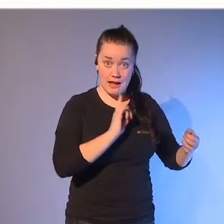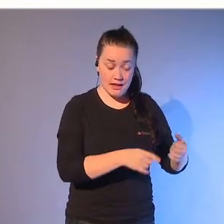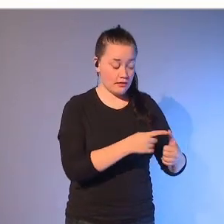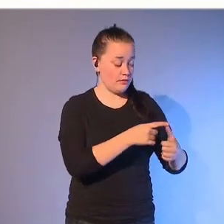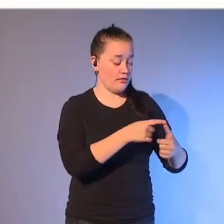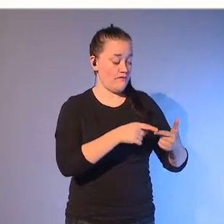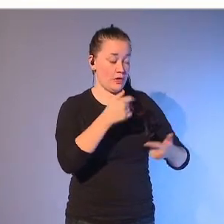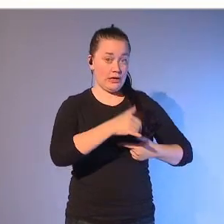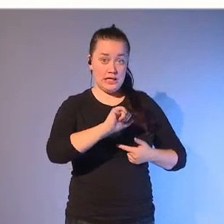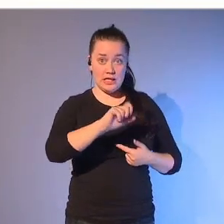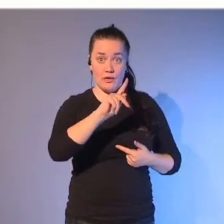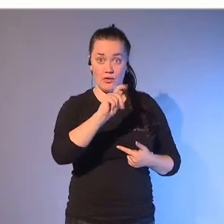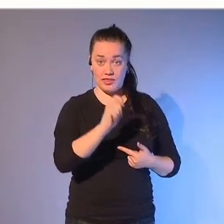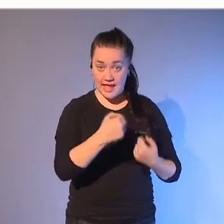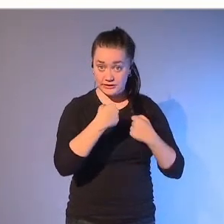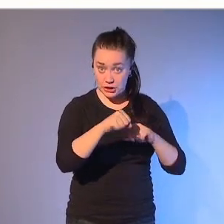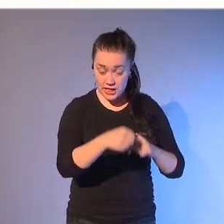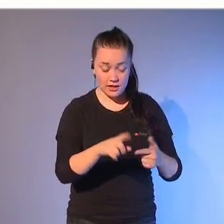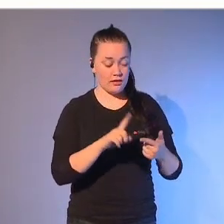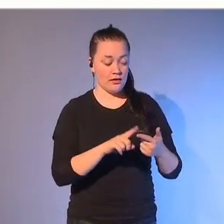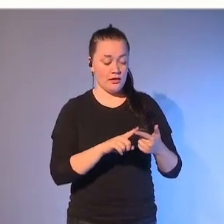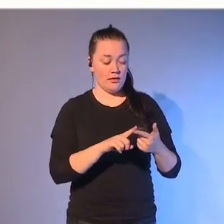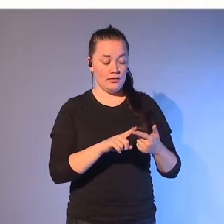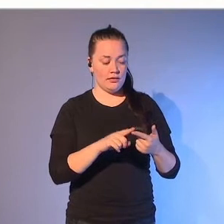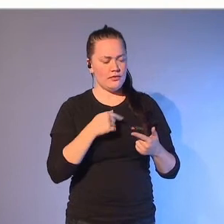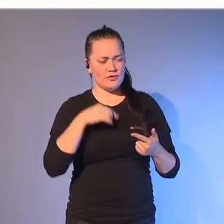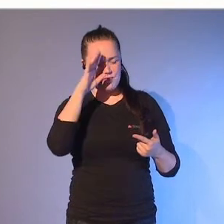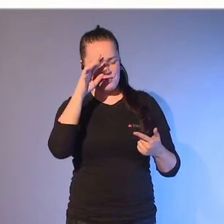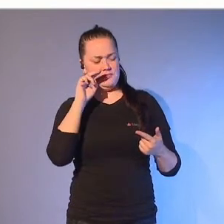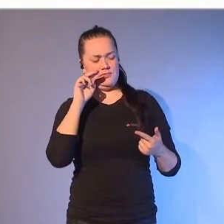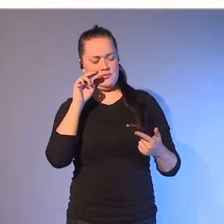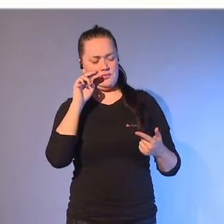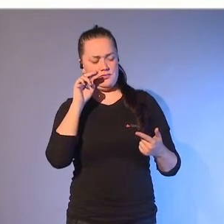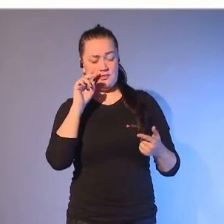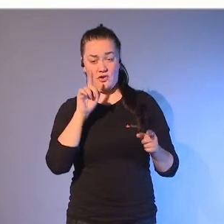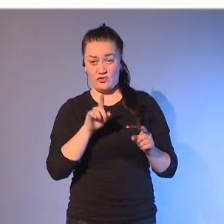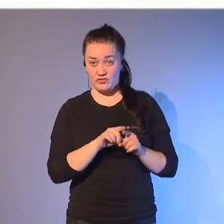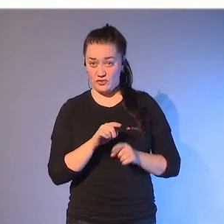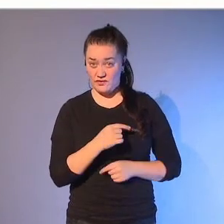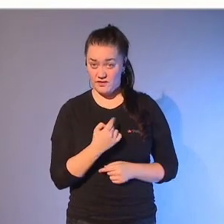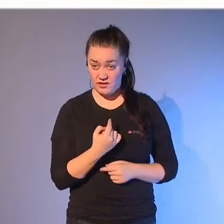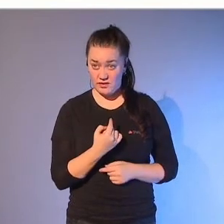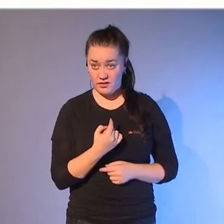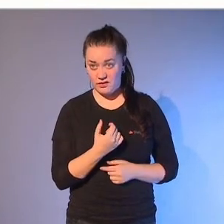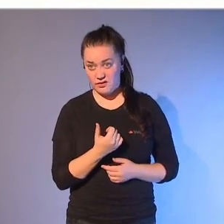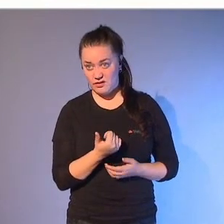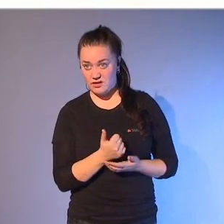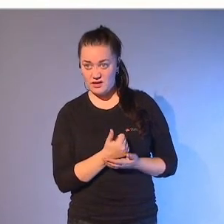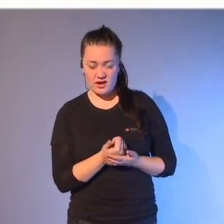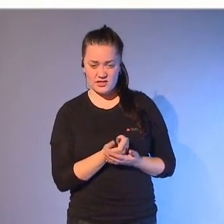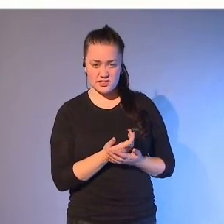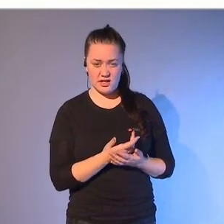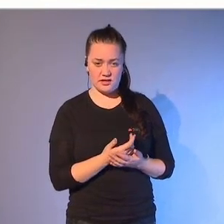i IKT-satsinga. Og så lurer jeg på da, er det sånn at vi kanskje skal stoppe opp